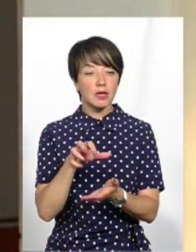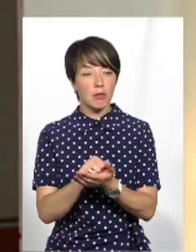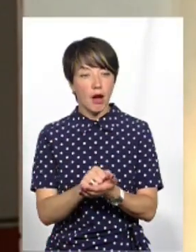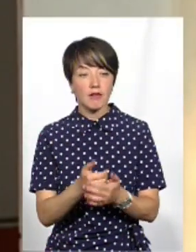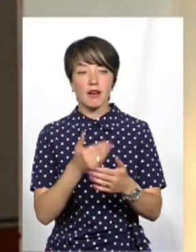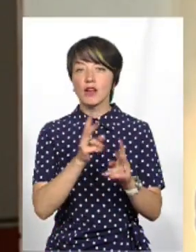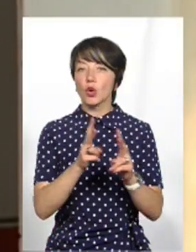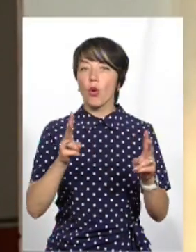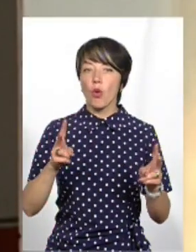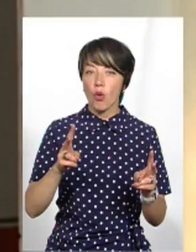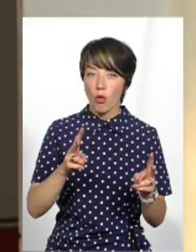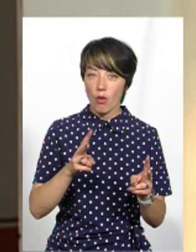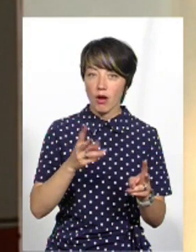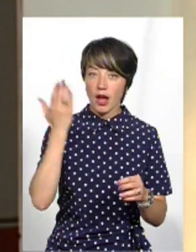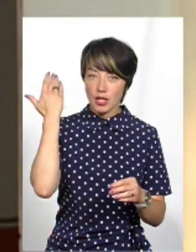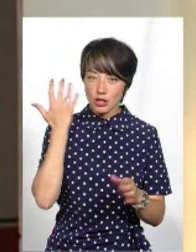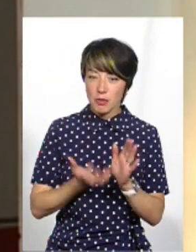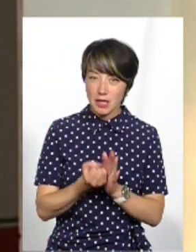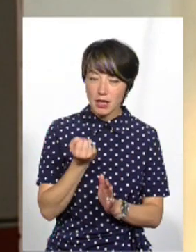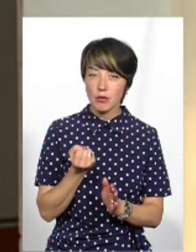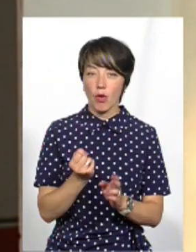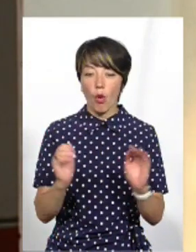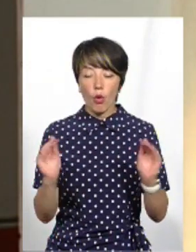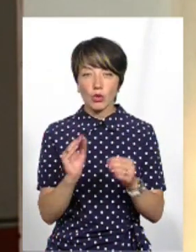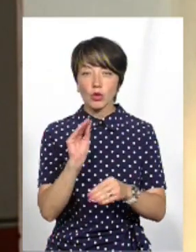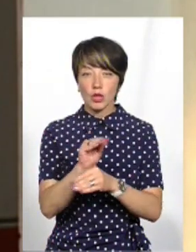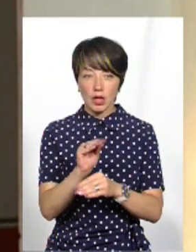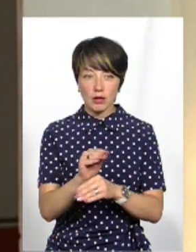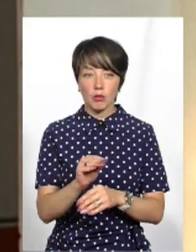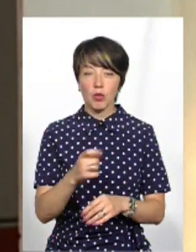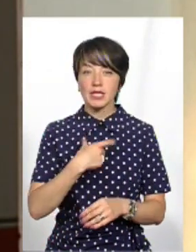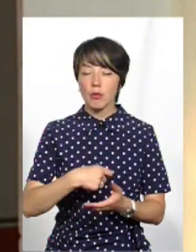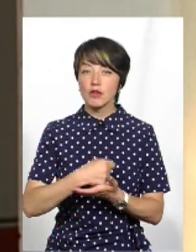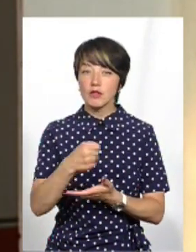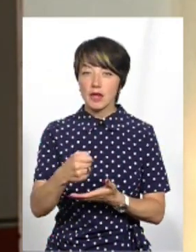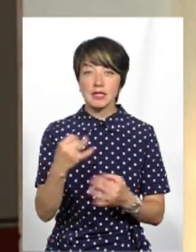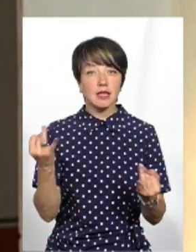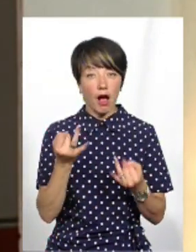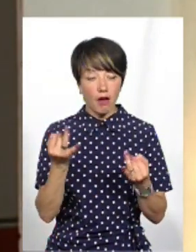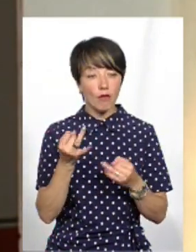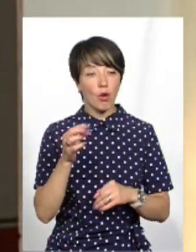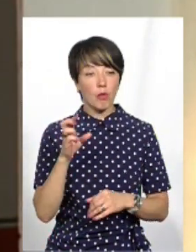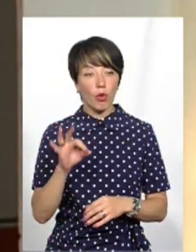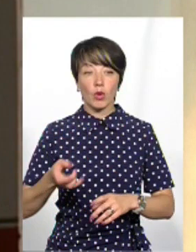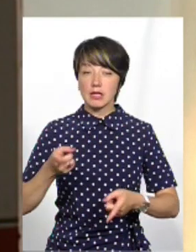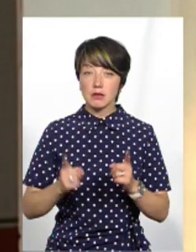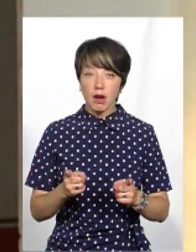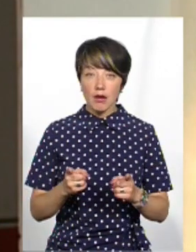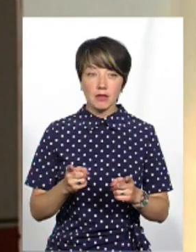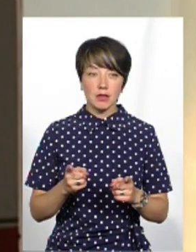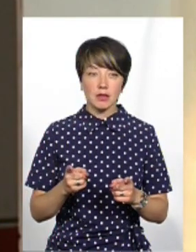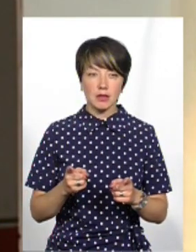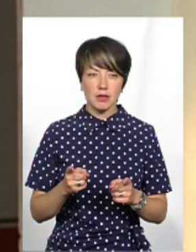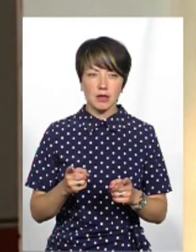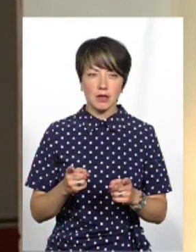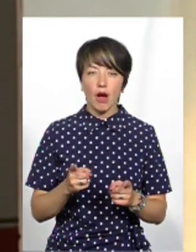від кого балотувався, які позиції підтримав. Хотів ще коротко додати по самовисуванцях. Це досить цікаво, тому що насправді вони потім вільються так